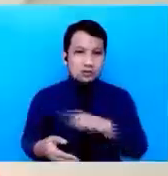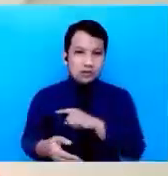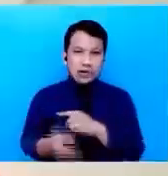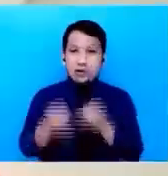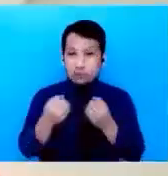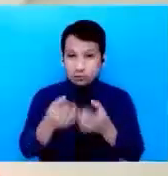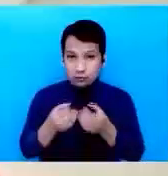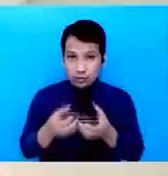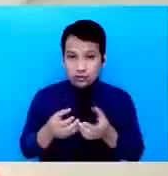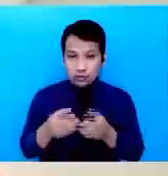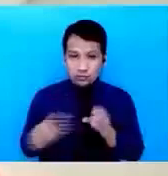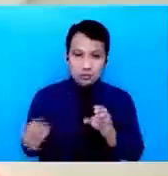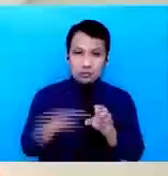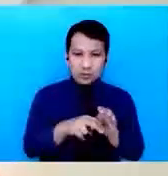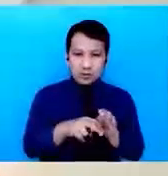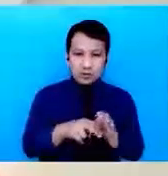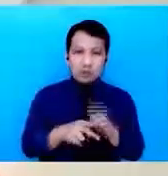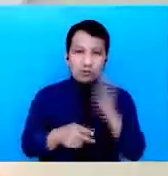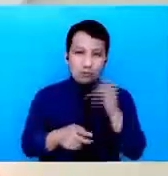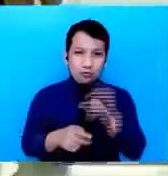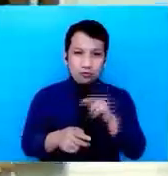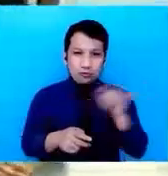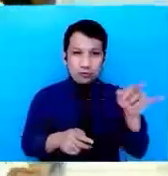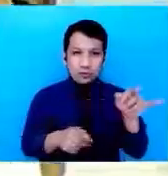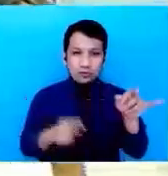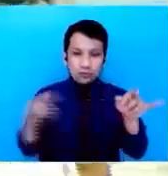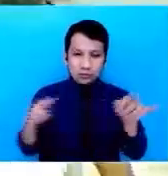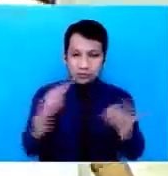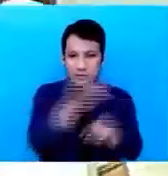mga pasahero papunta ng mga domestic.